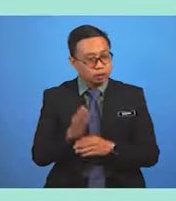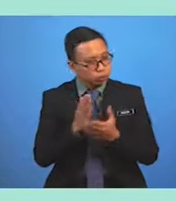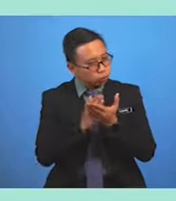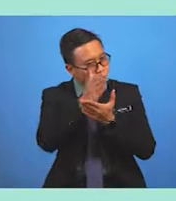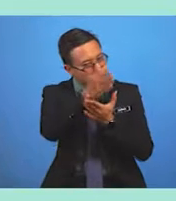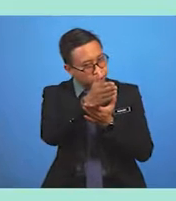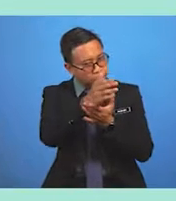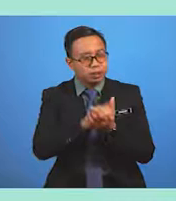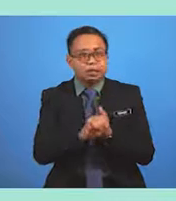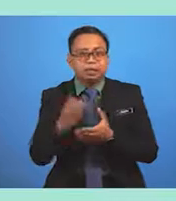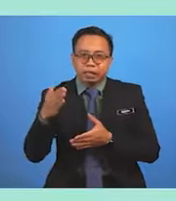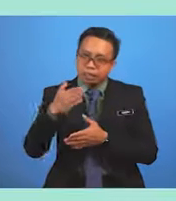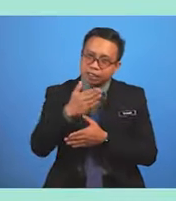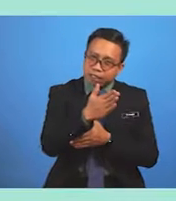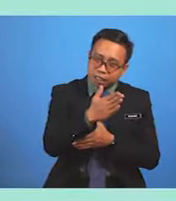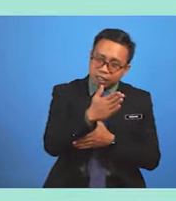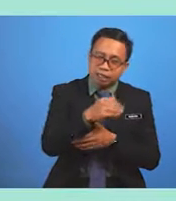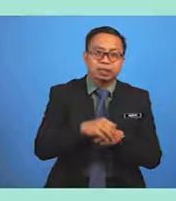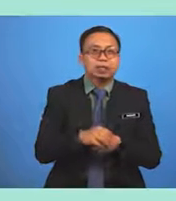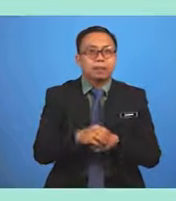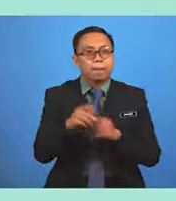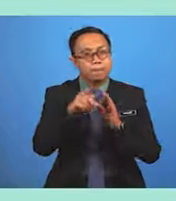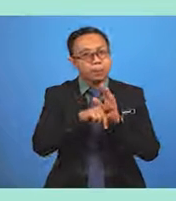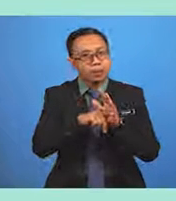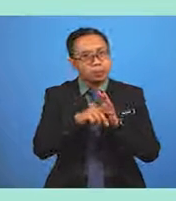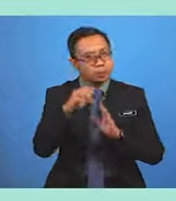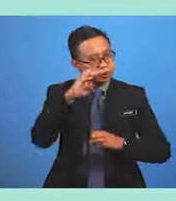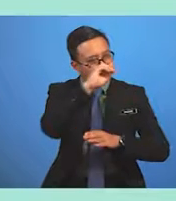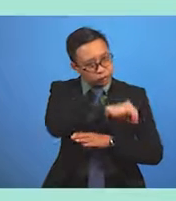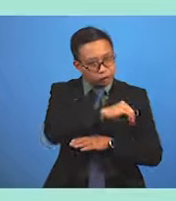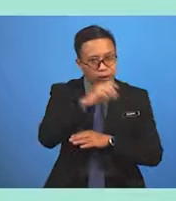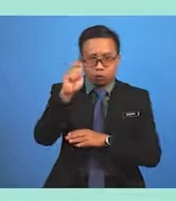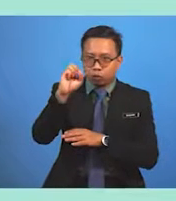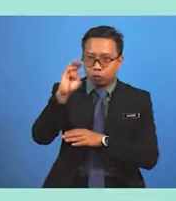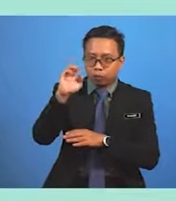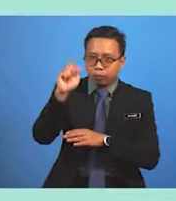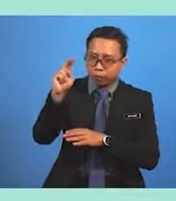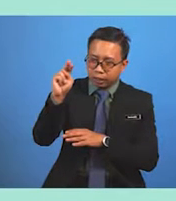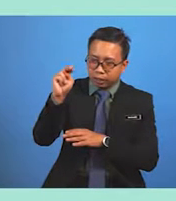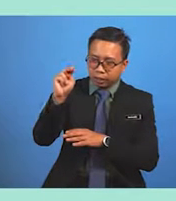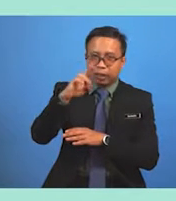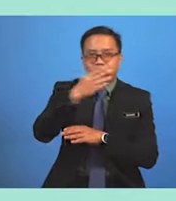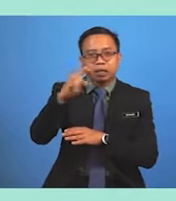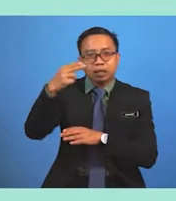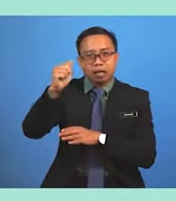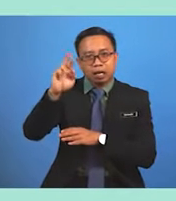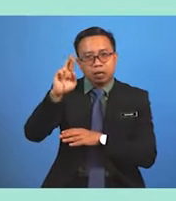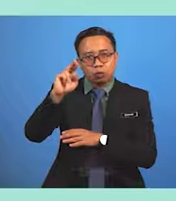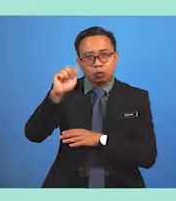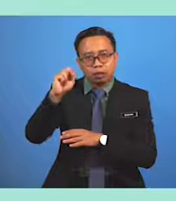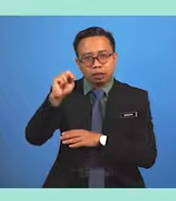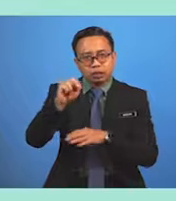Seterusnya, ikan pemangsa seperti toman, haruan dan bau serta serangga air